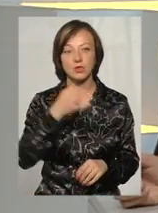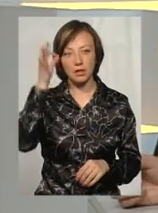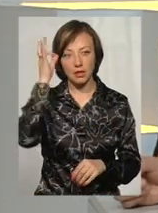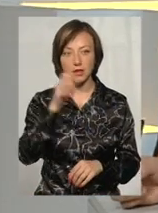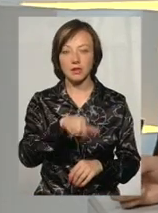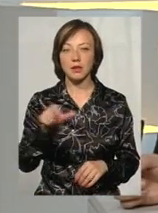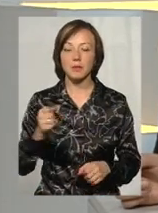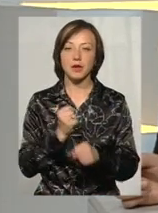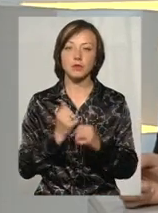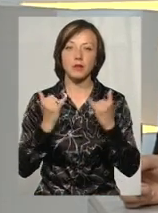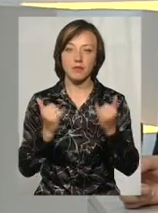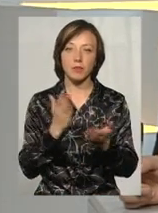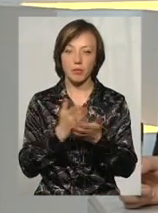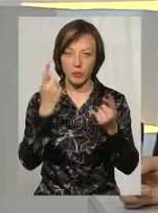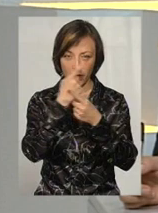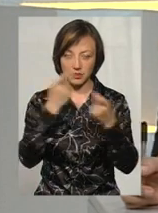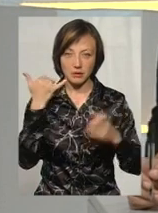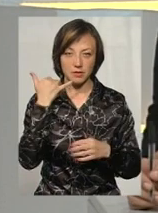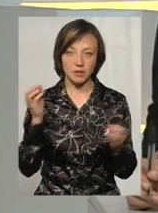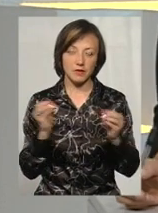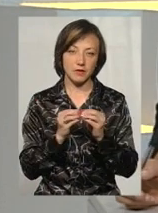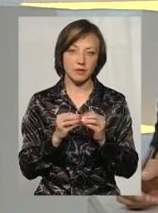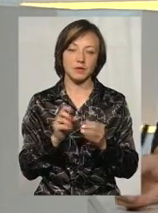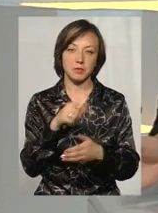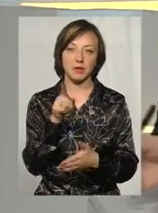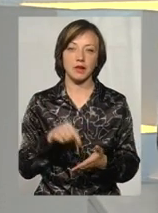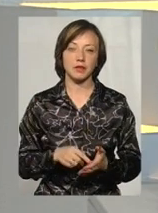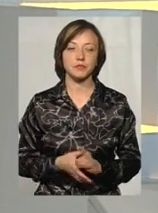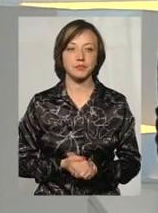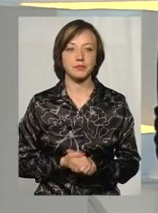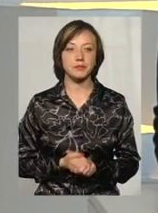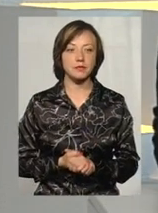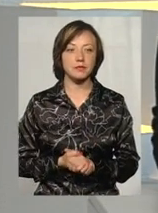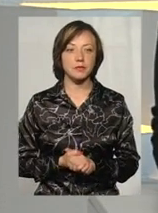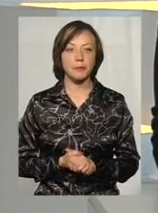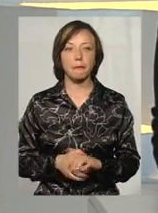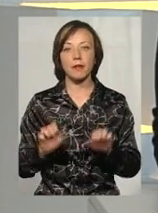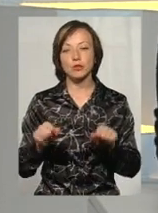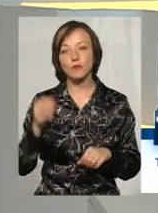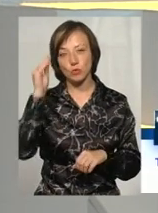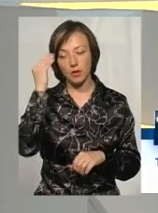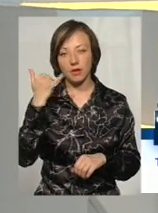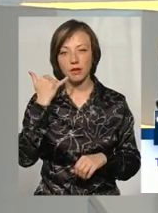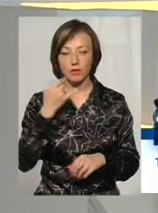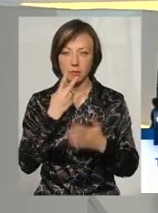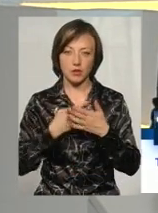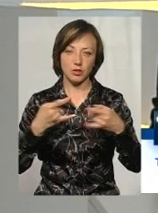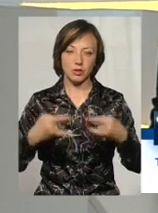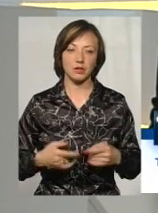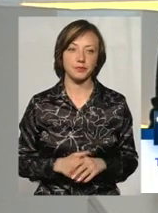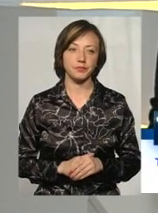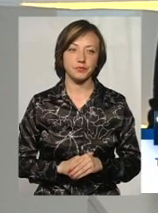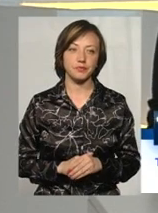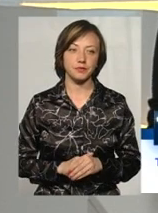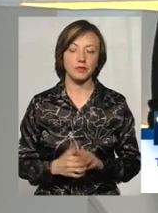телеглядачам, що працюємо для вас у прямому ефірі. Телефонуйте з вашими питаннями та, можливо, думками. Телефон зараз бачите на екрані,